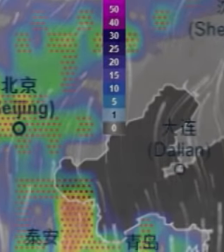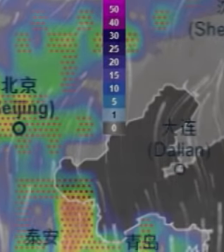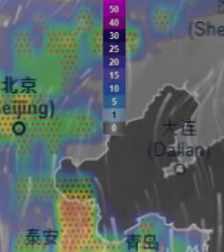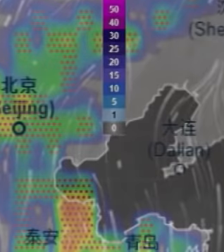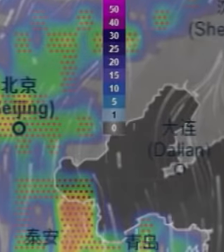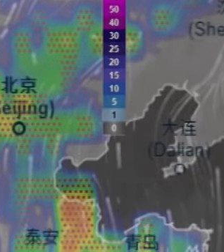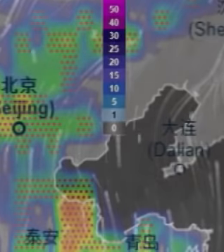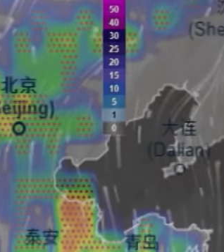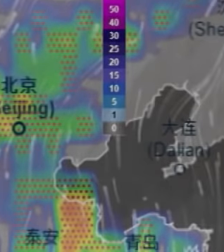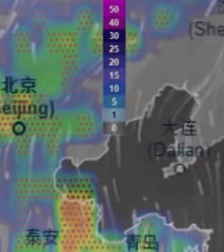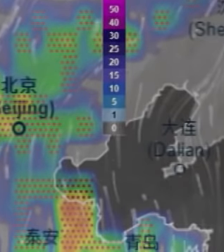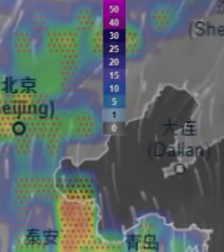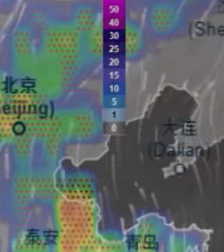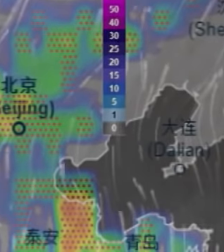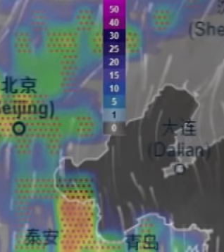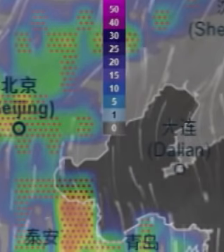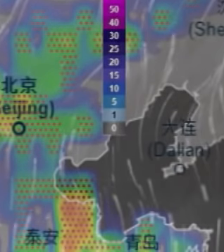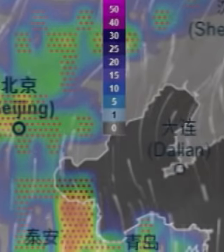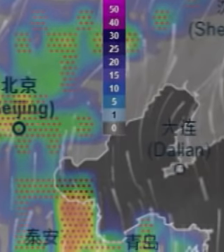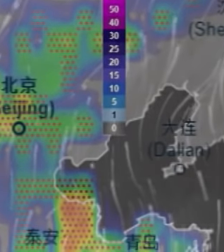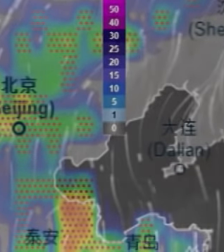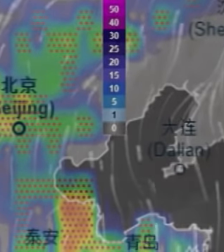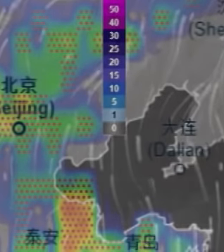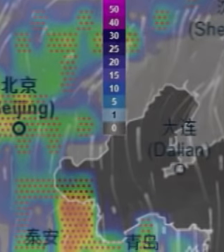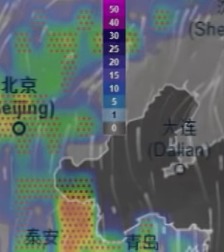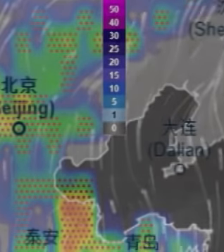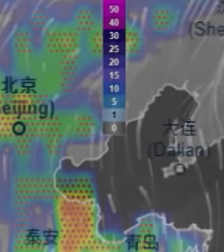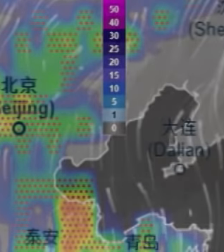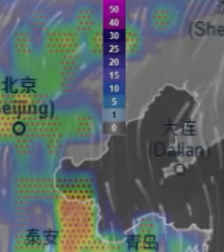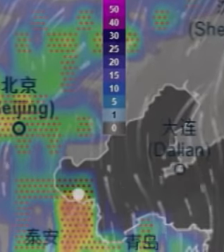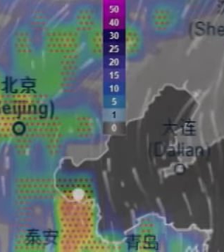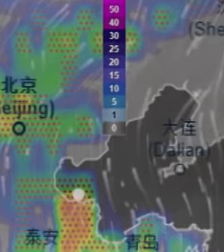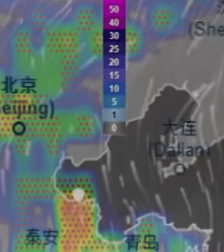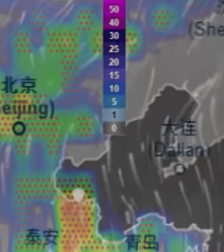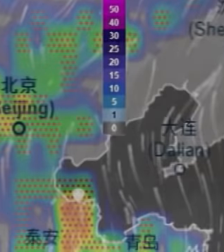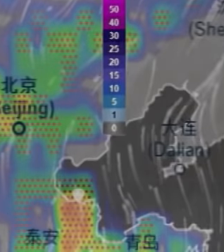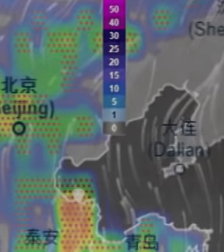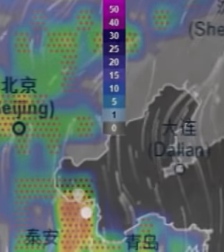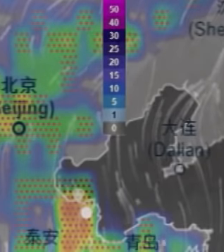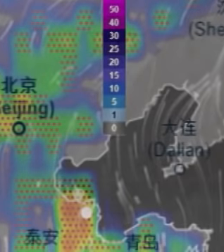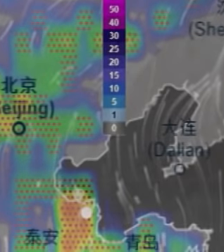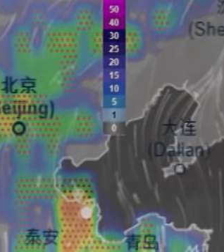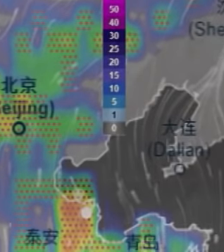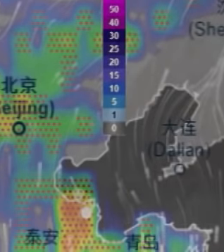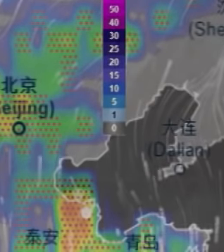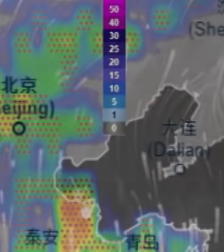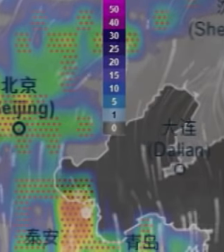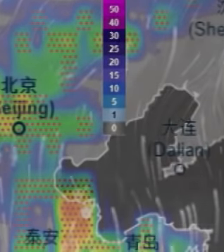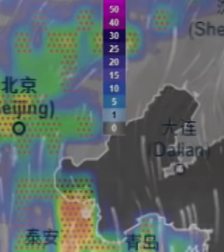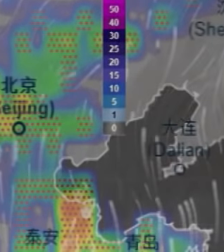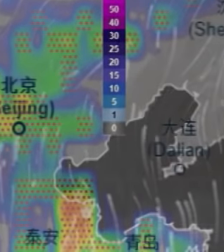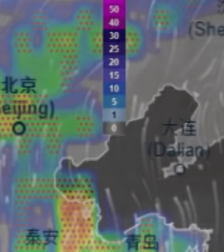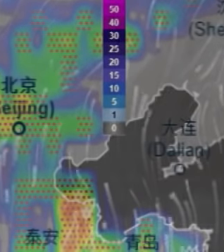нутгийн зүүн болон Төвийн аймгуудын нутгийн ихэнх, Говийн аймгуудын нутгийн хойд болон Зүүн аймгуудын нутгийн баруун, ерөнхийдөө нутгийн төв хэсгээр өдөртөө бороо